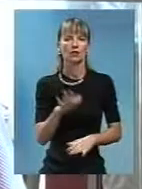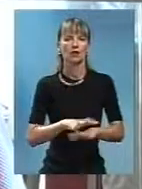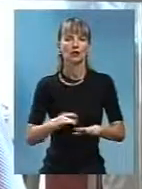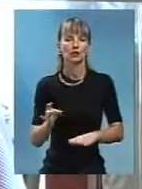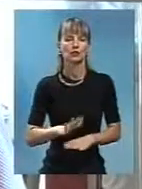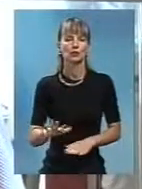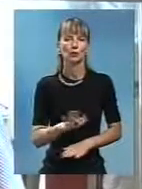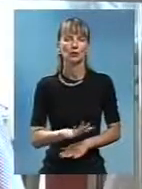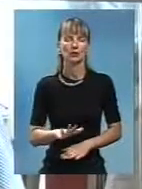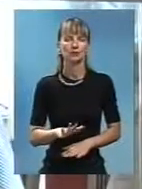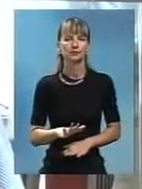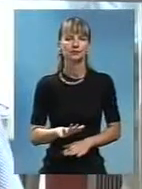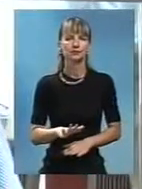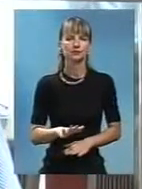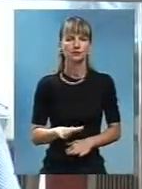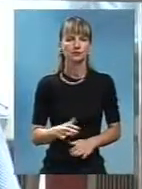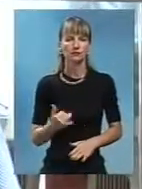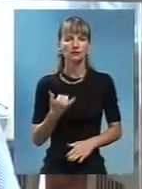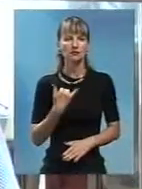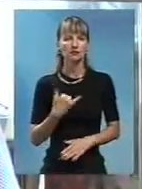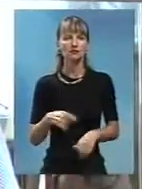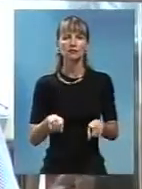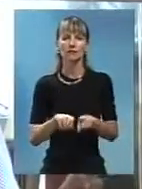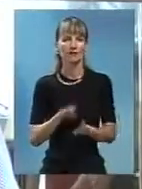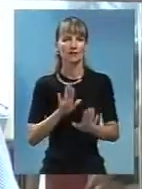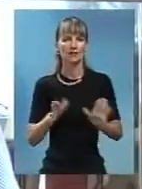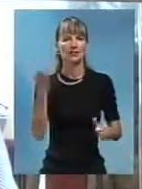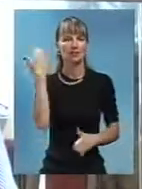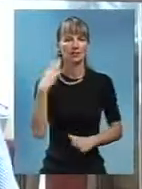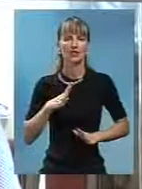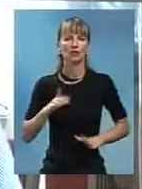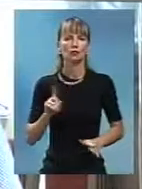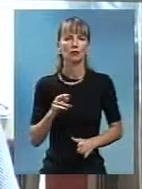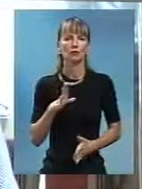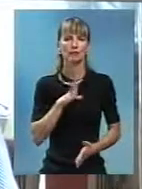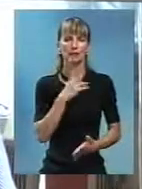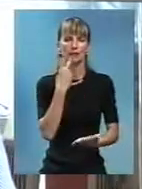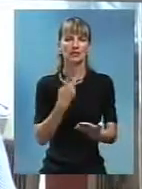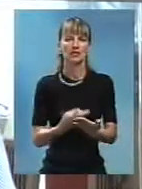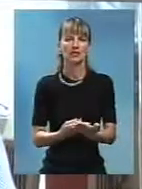музей вже давно не проводив таких виставок, щоб були представлені